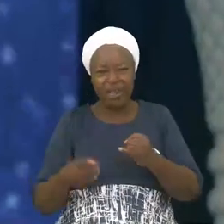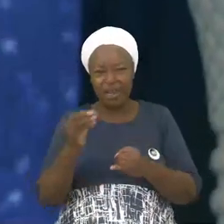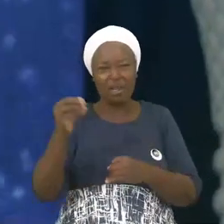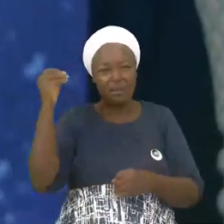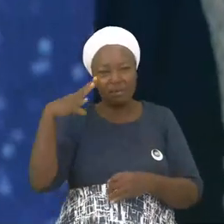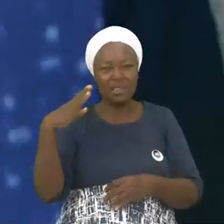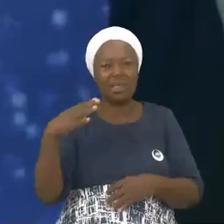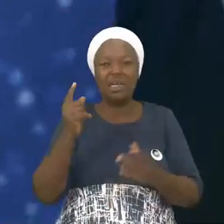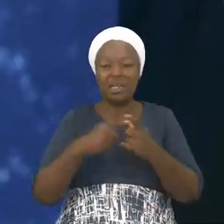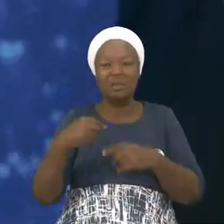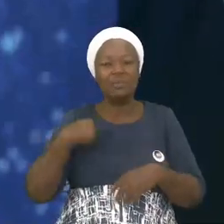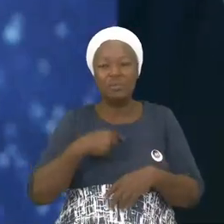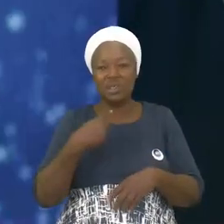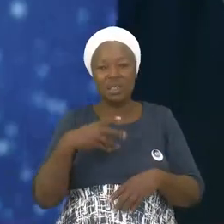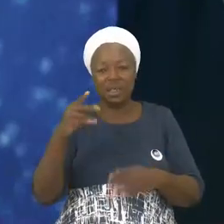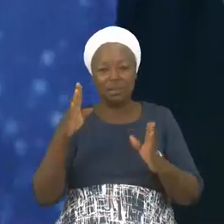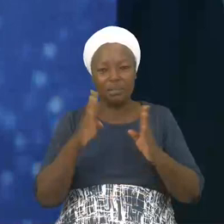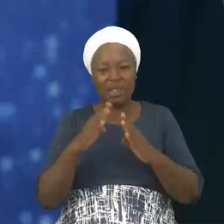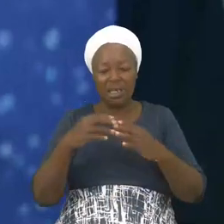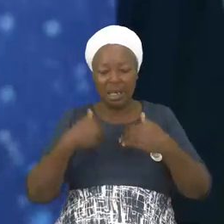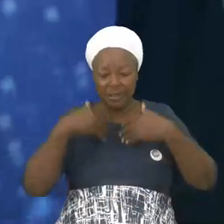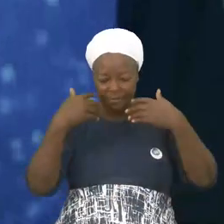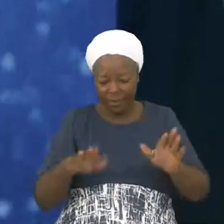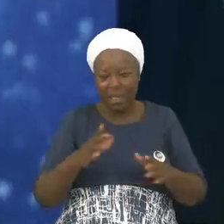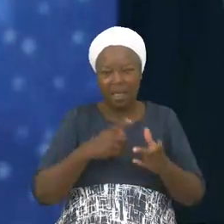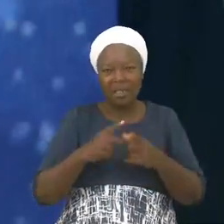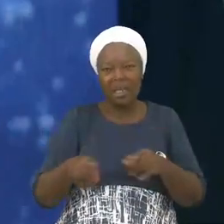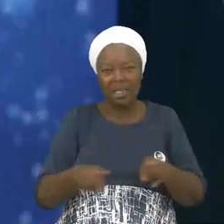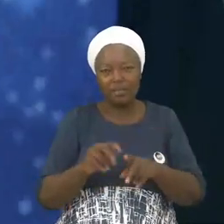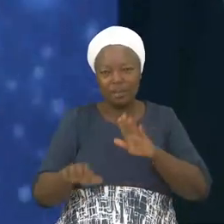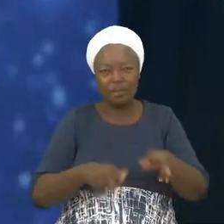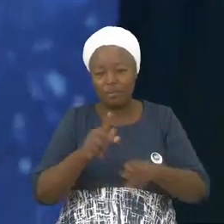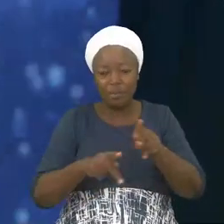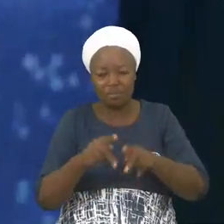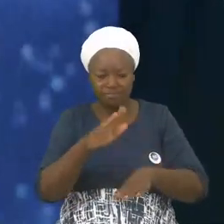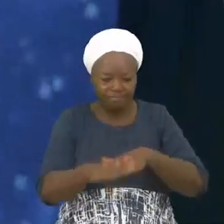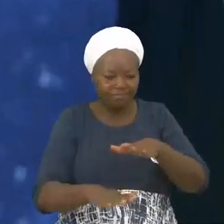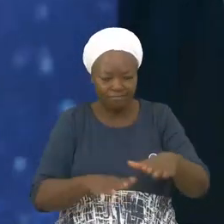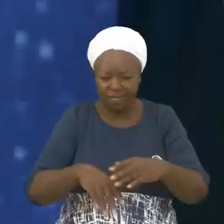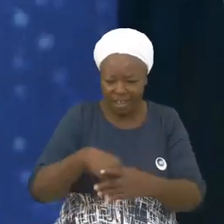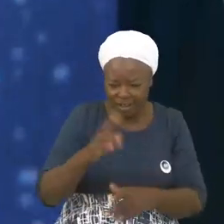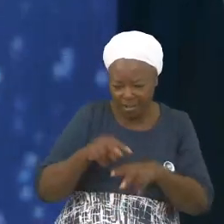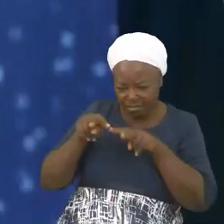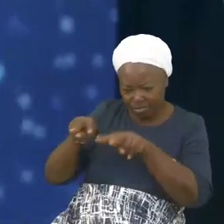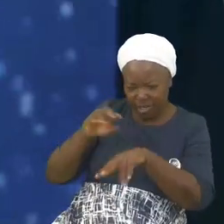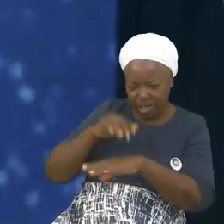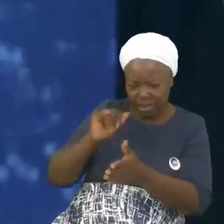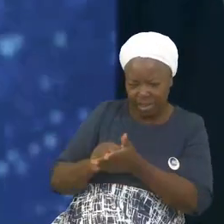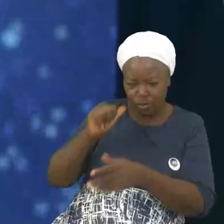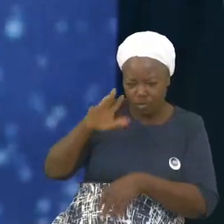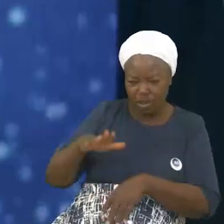dit maintenant, on a donné la grâce, on a dit que la réunion est terminée. Et comme les gens